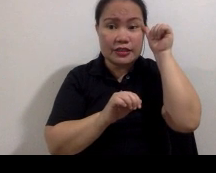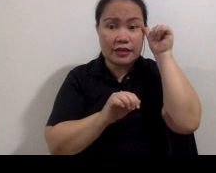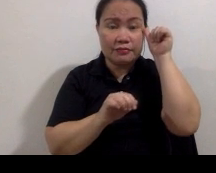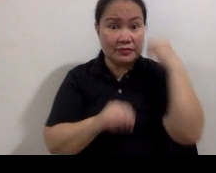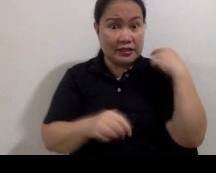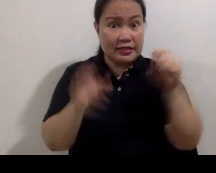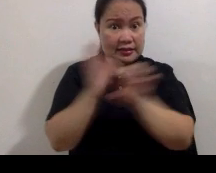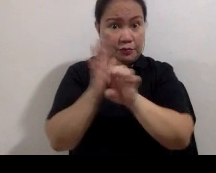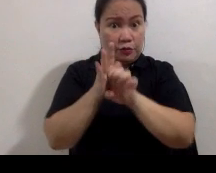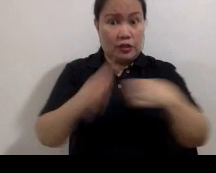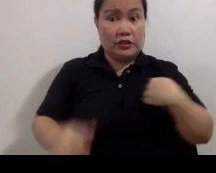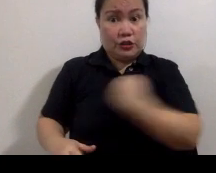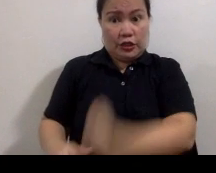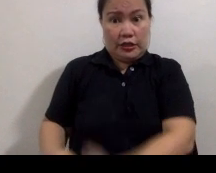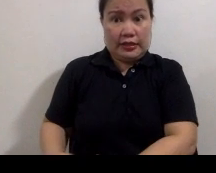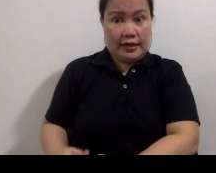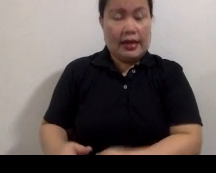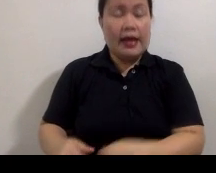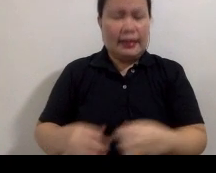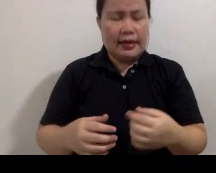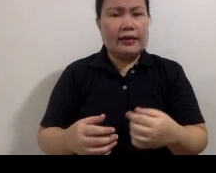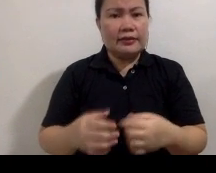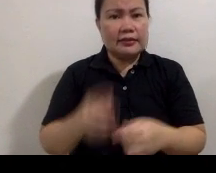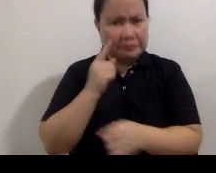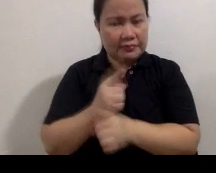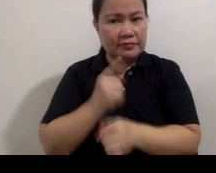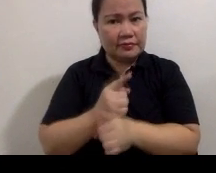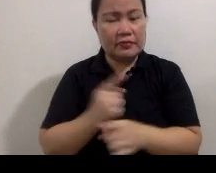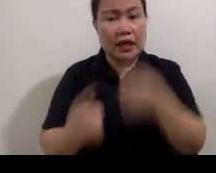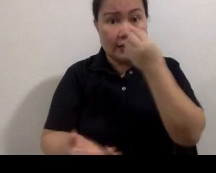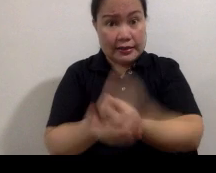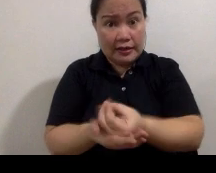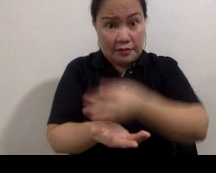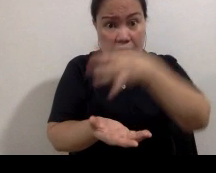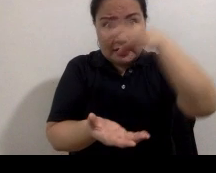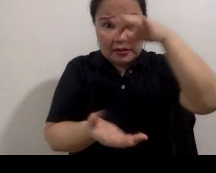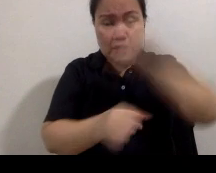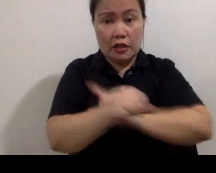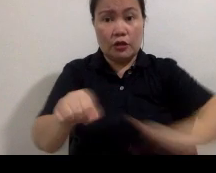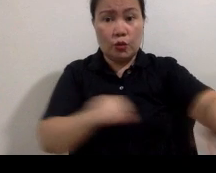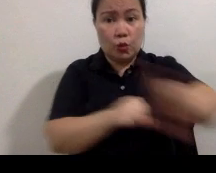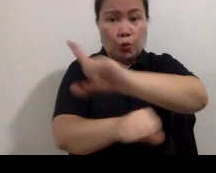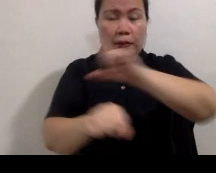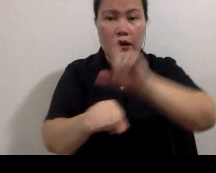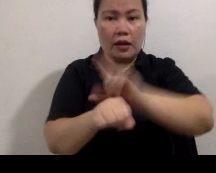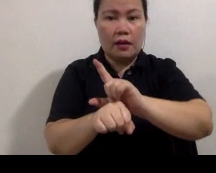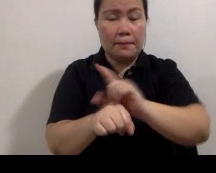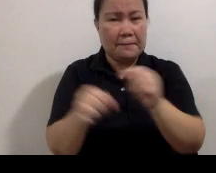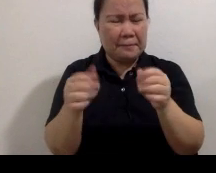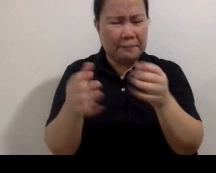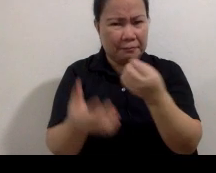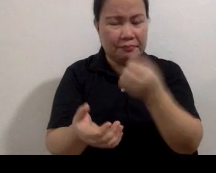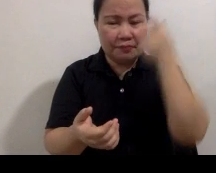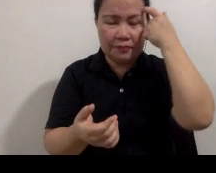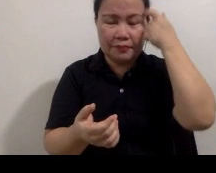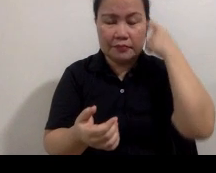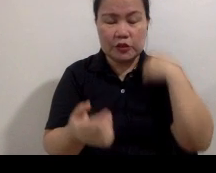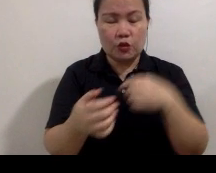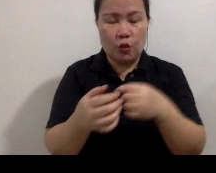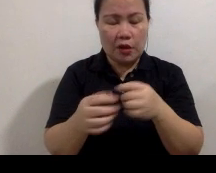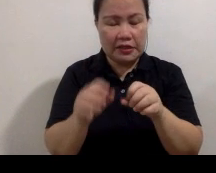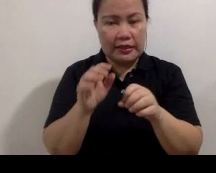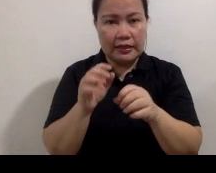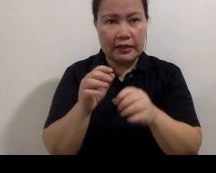Tama ulit, ito yung yamang lupa, matatabang lupa na matatagpuan sa bansang China.